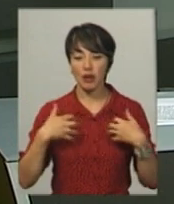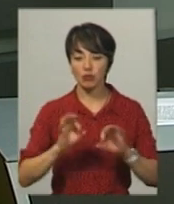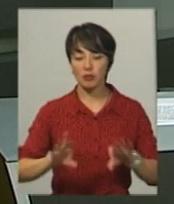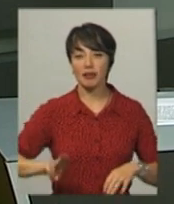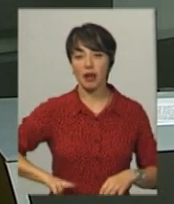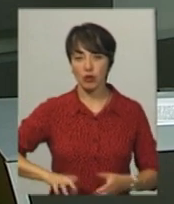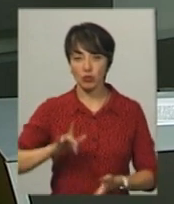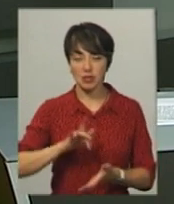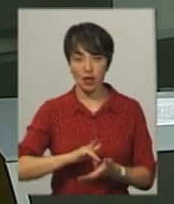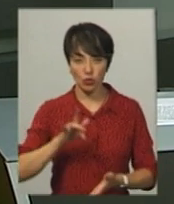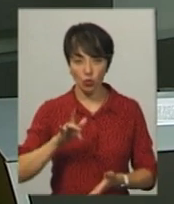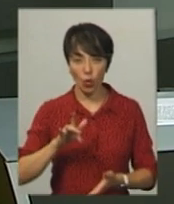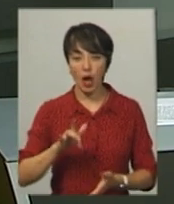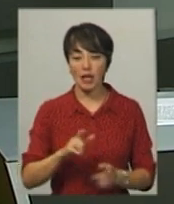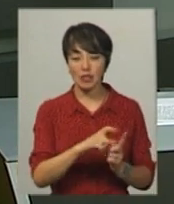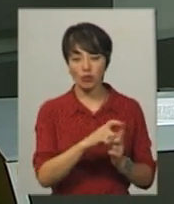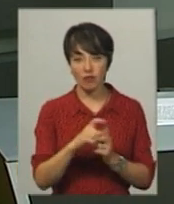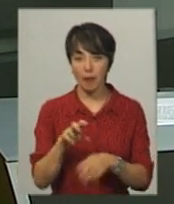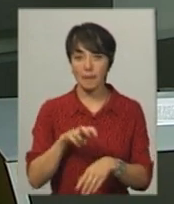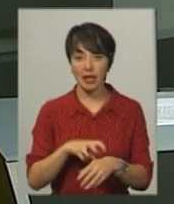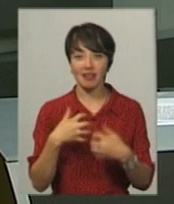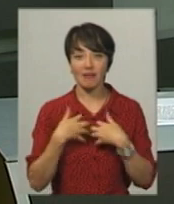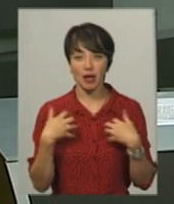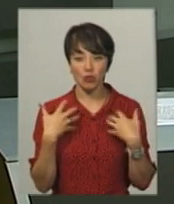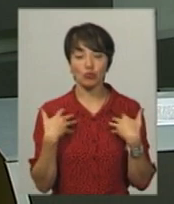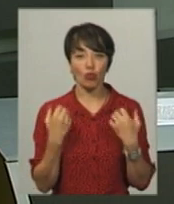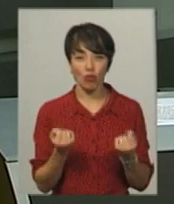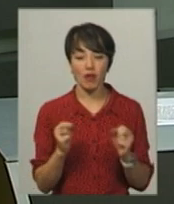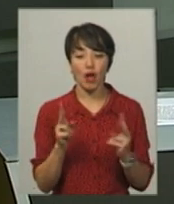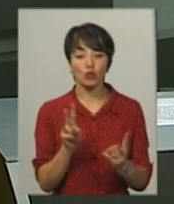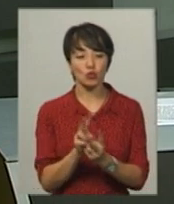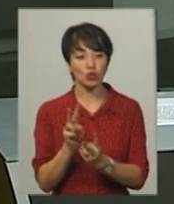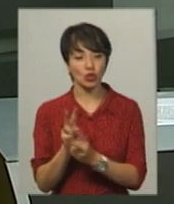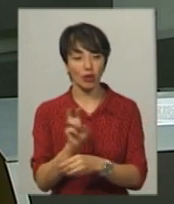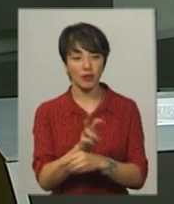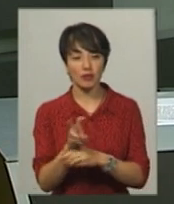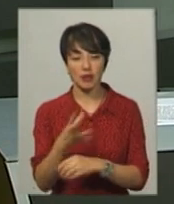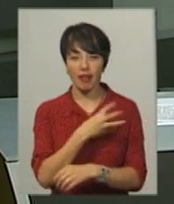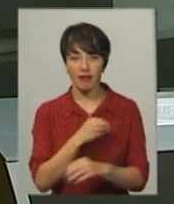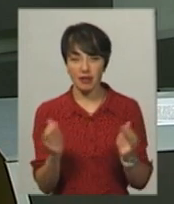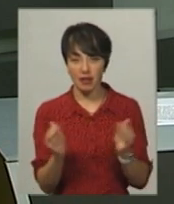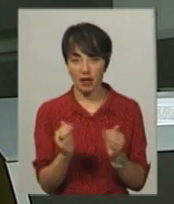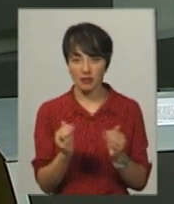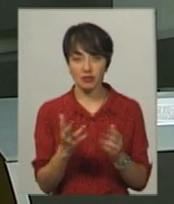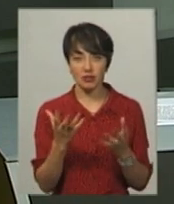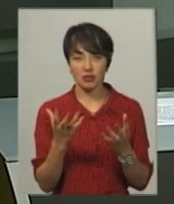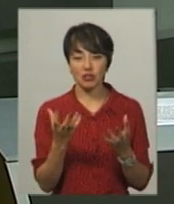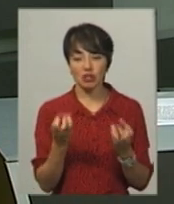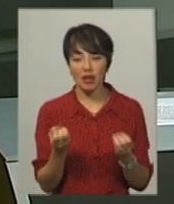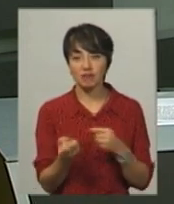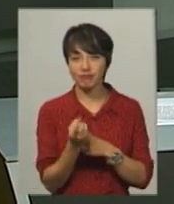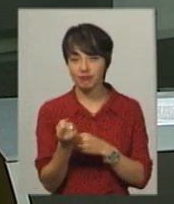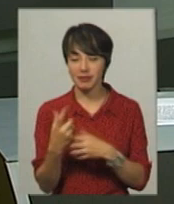директор центру Сергій Пальохін, за словами лікаря, тварини здорові. Як зустрічають відвідувачів левенят та які ще нові тварини